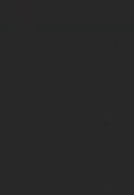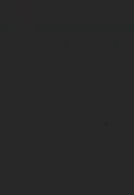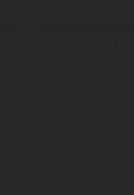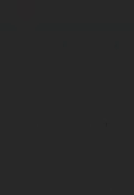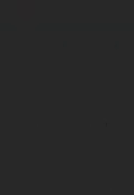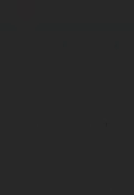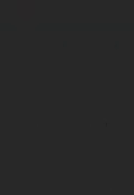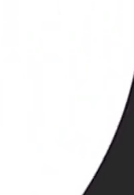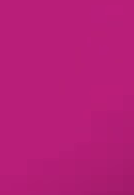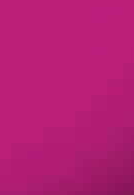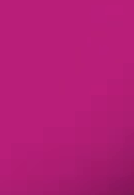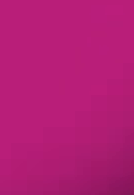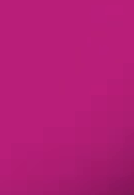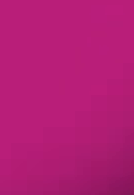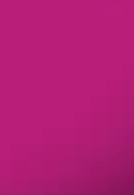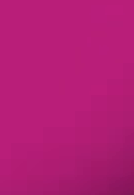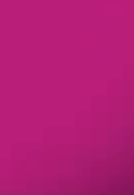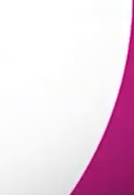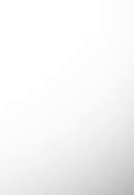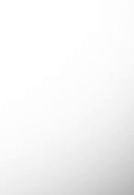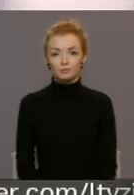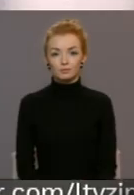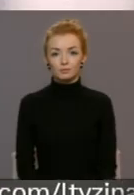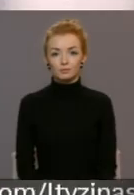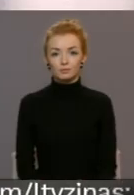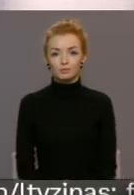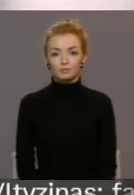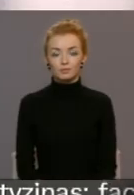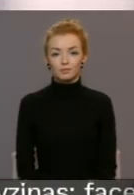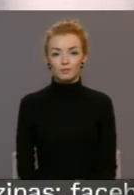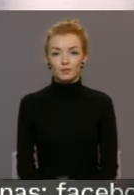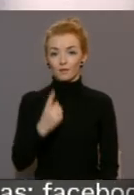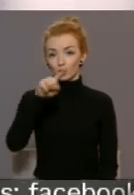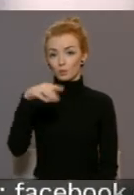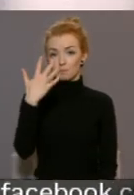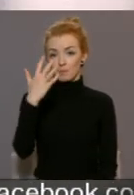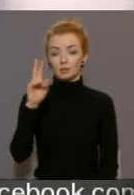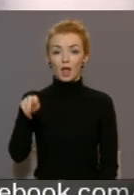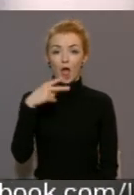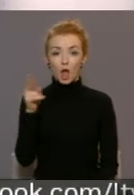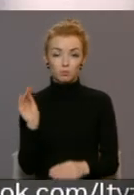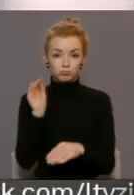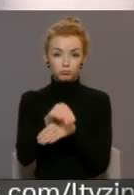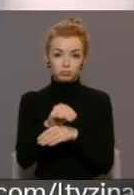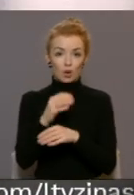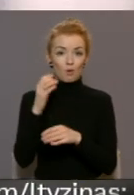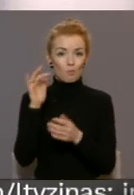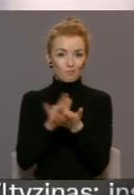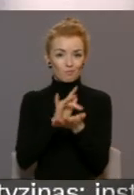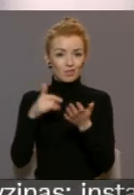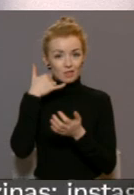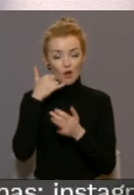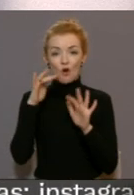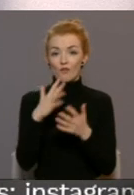Re, viss ēters ir te! Pusotra eiro klāt viedtālruņa cenai vai par nepilniem 3